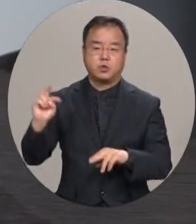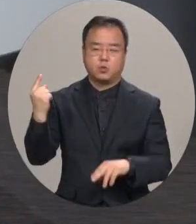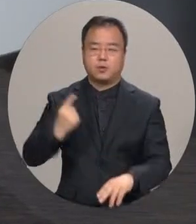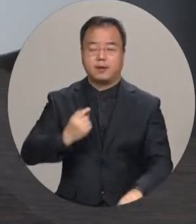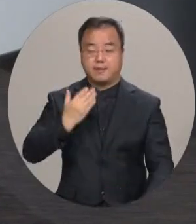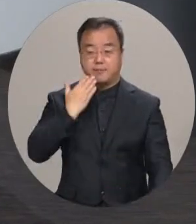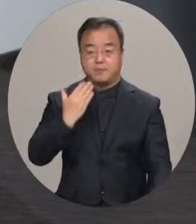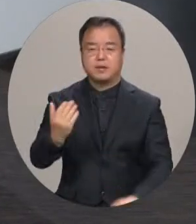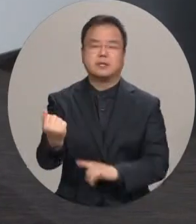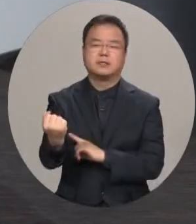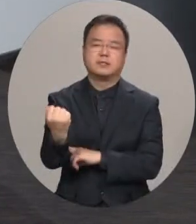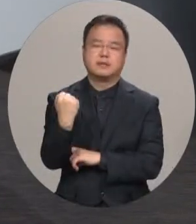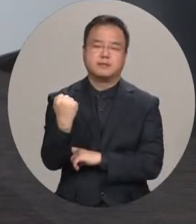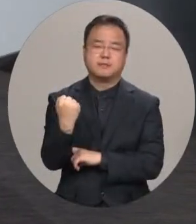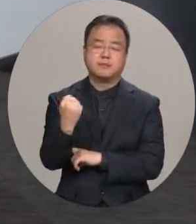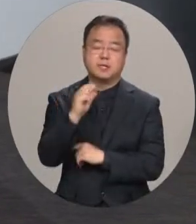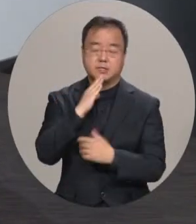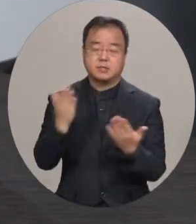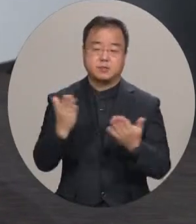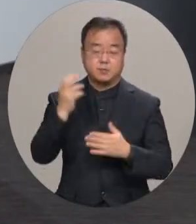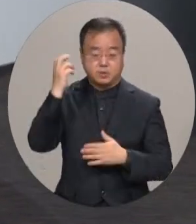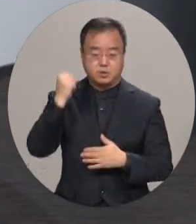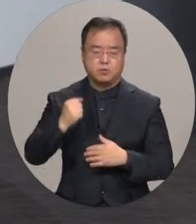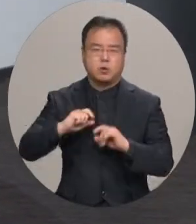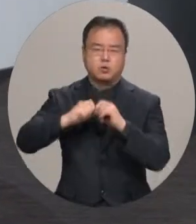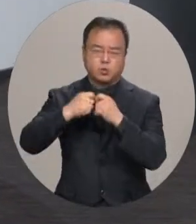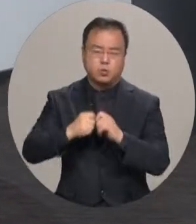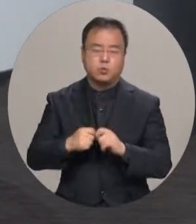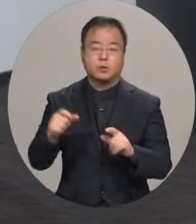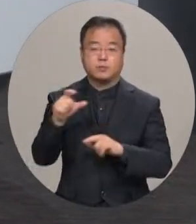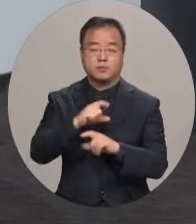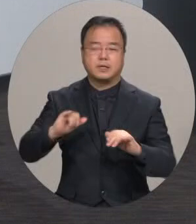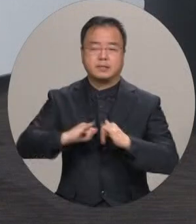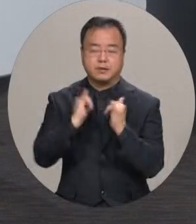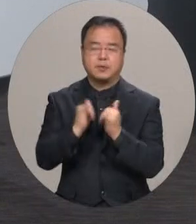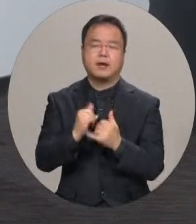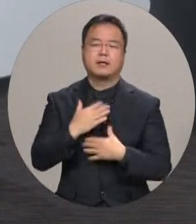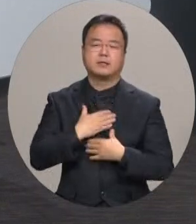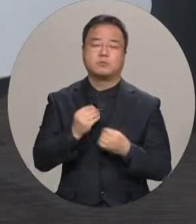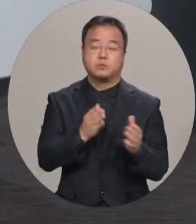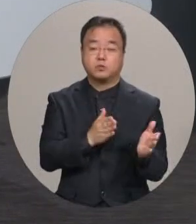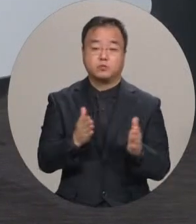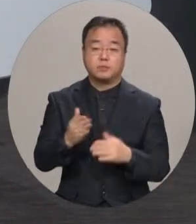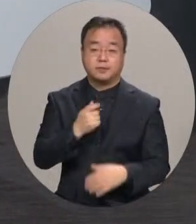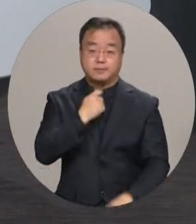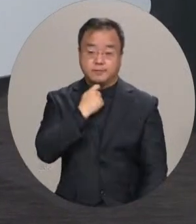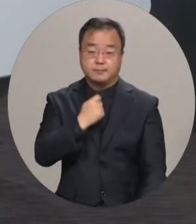네. 이 사실을 꼭 기억하고 보다 촘촘한 사회안전망이 마련되기를 바랍니다.